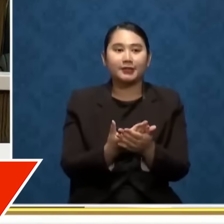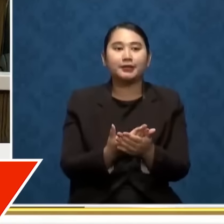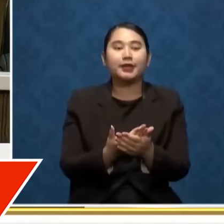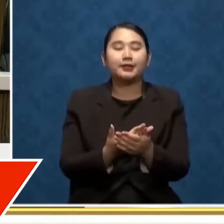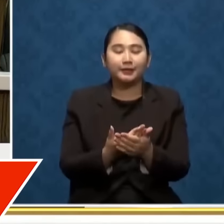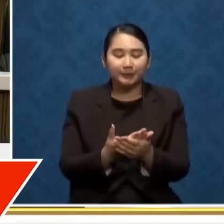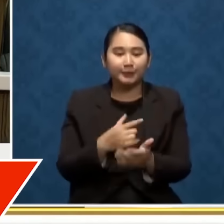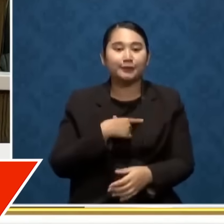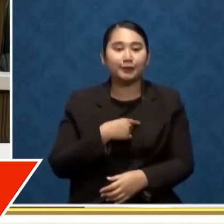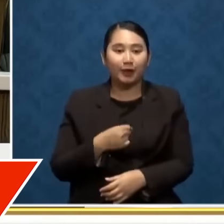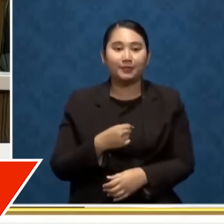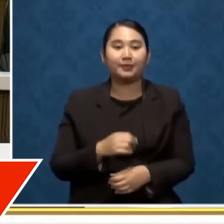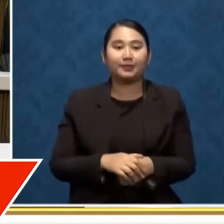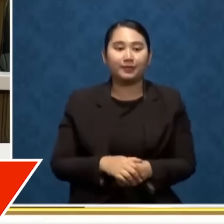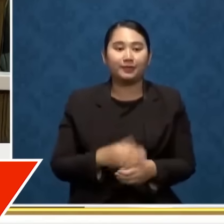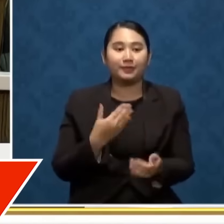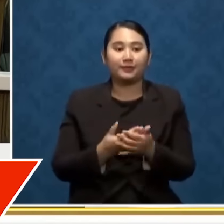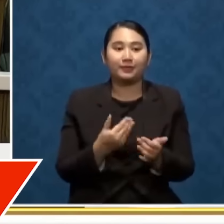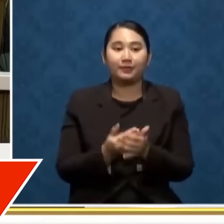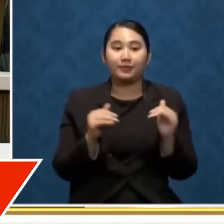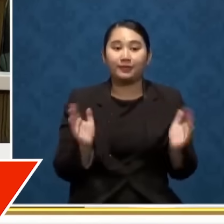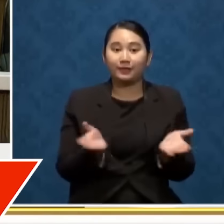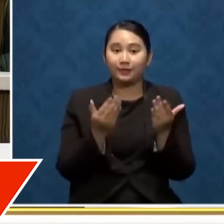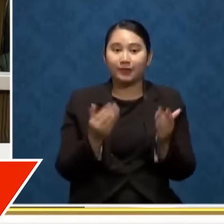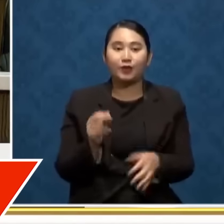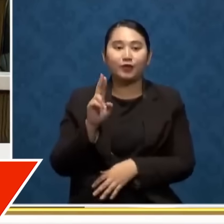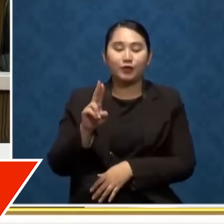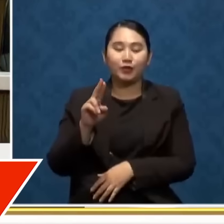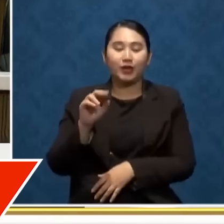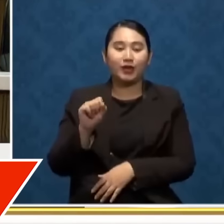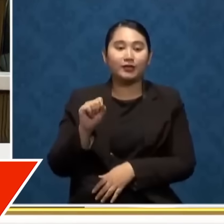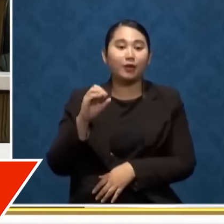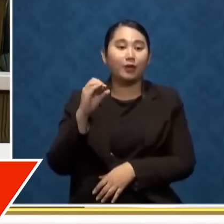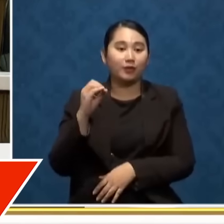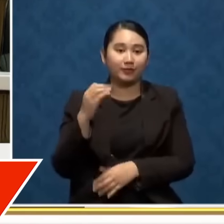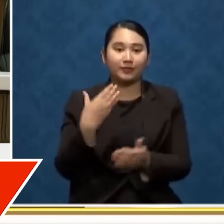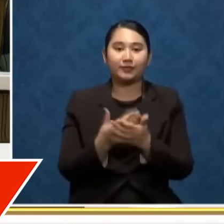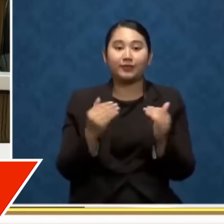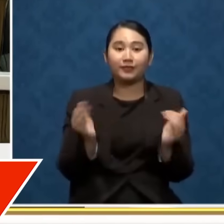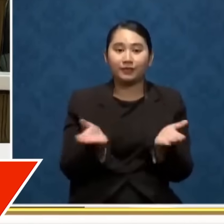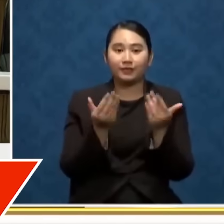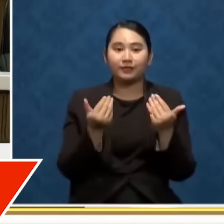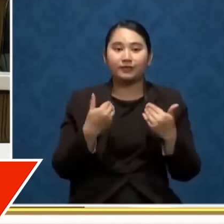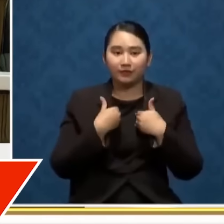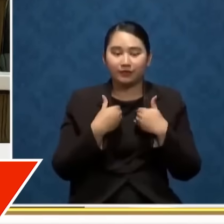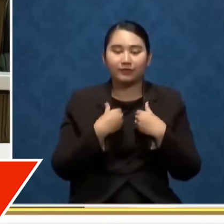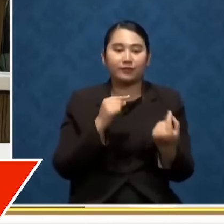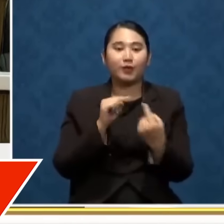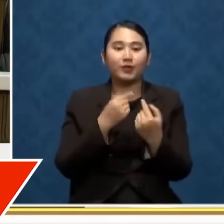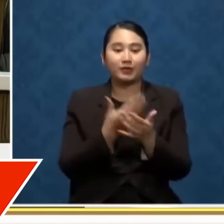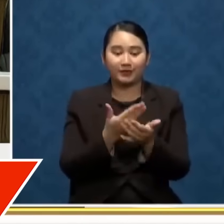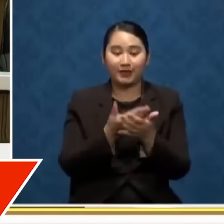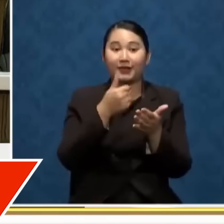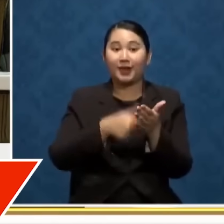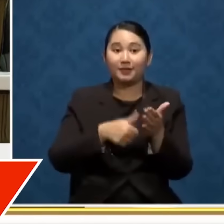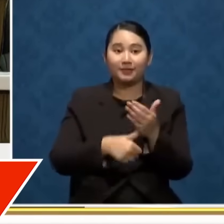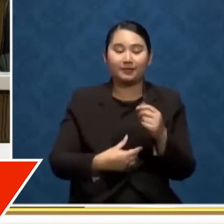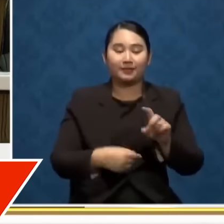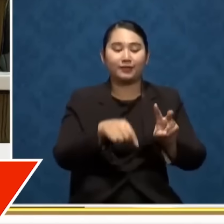งตรงนี้เนี่ยท่านก็ได้รับเงินสนับสนุนนะครับ USO หรือ USO เนี่ยได้รับเงินสนับสนุนจากงบที่เป็นค่าธรรมเนียมนะครับประม